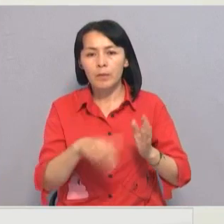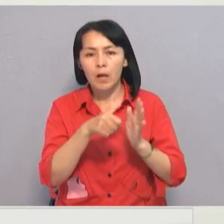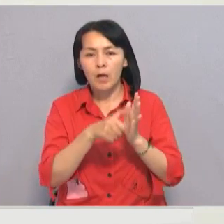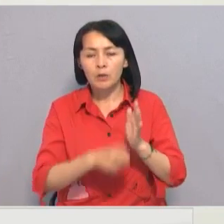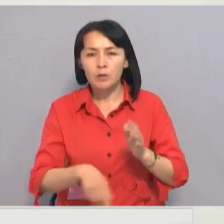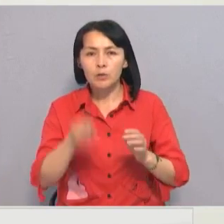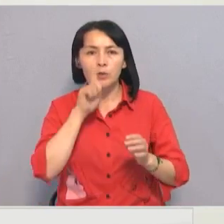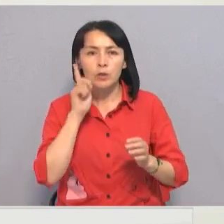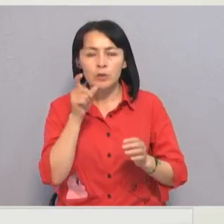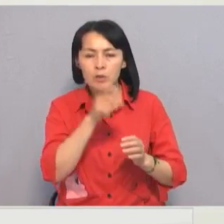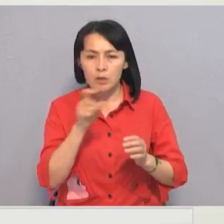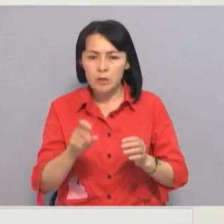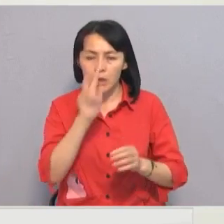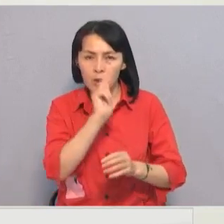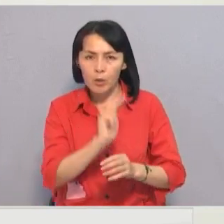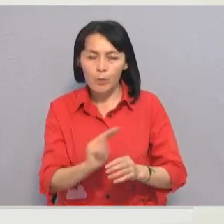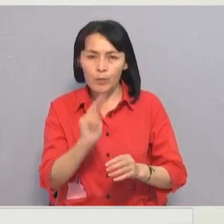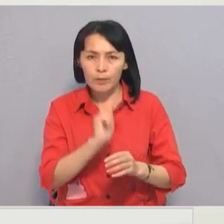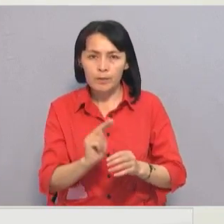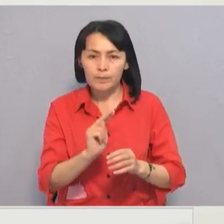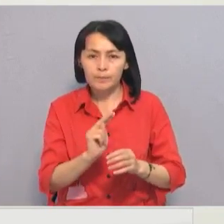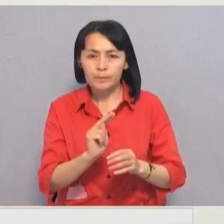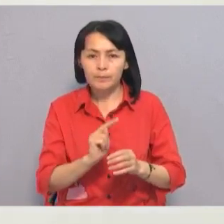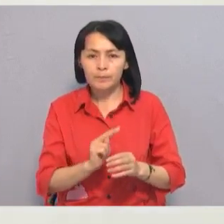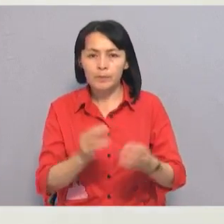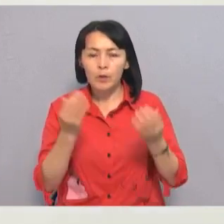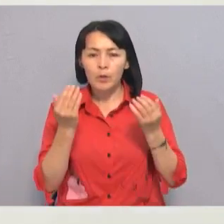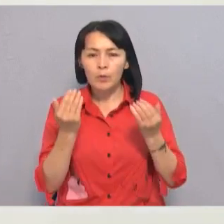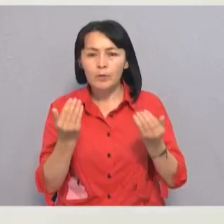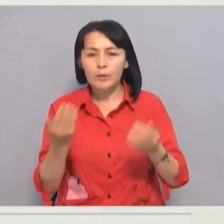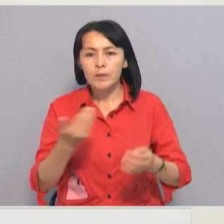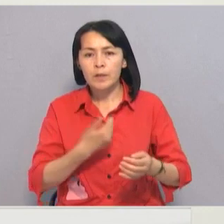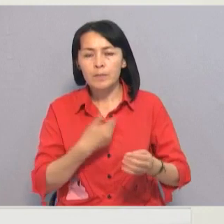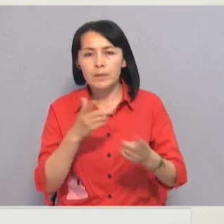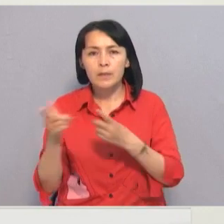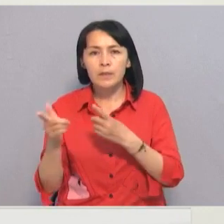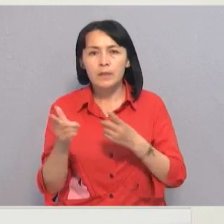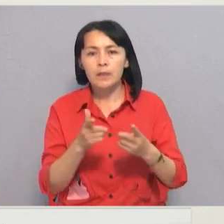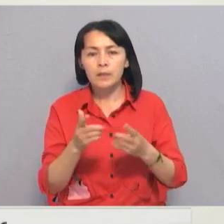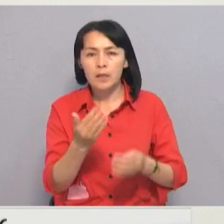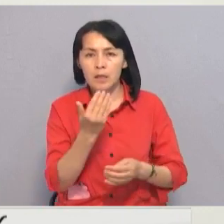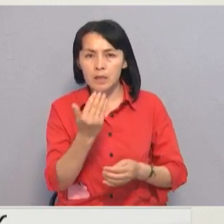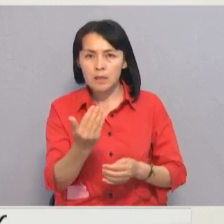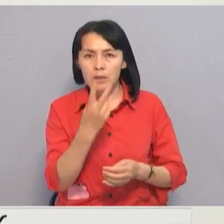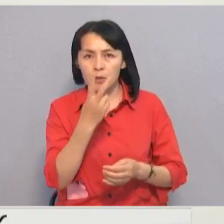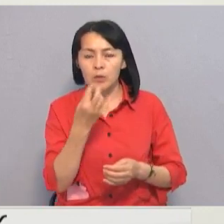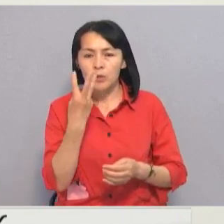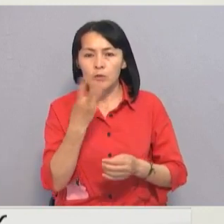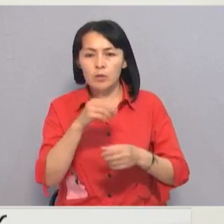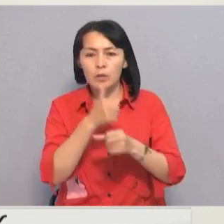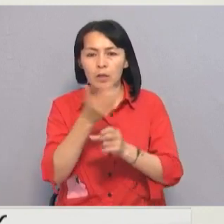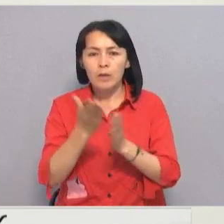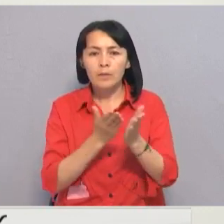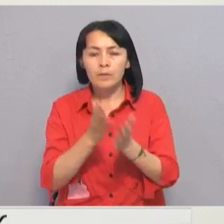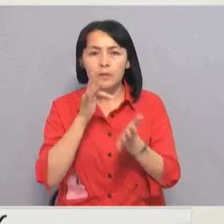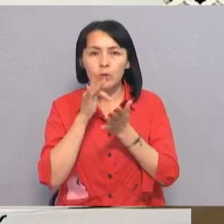2600 студент дәріс алып жатыр. Бұның ішінде біз дайындап жатқан жаңа сіз көрген үш негізгі бағыт